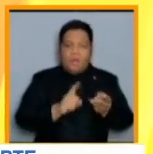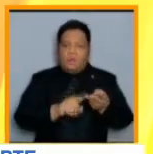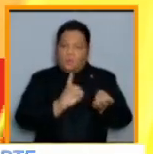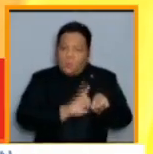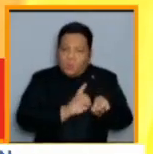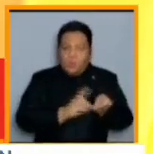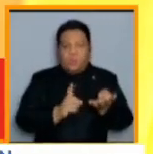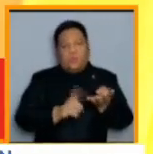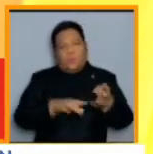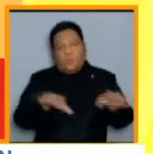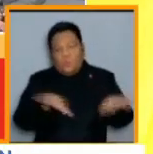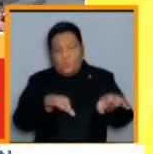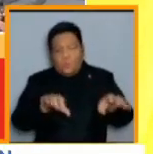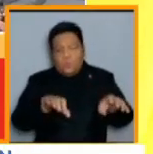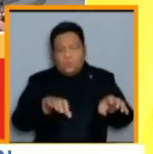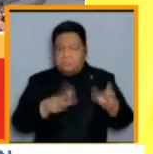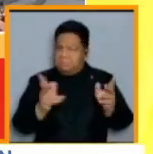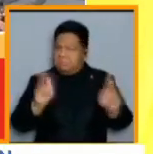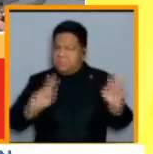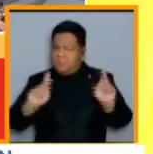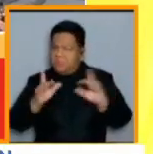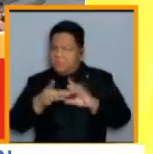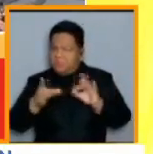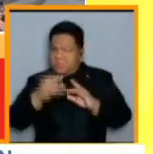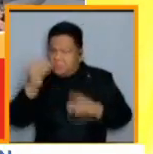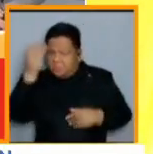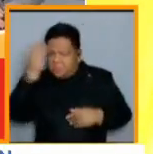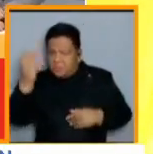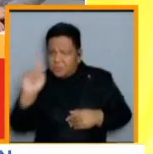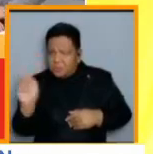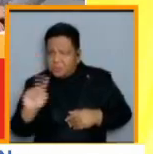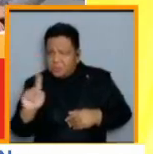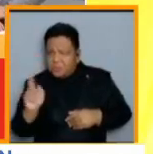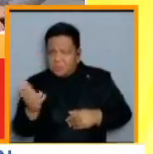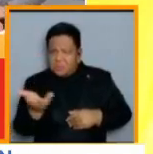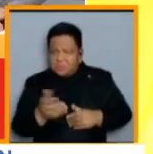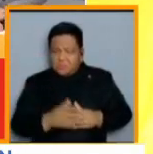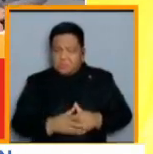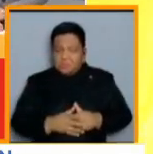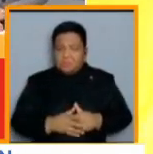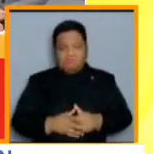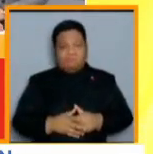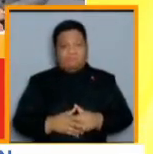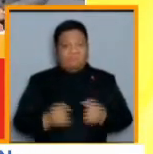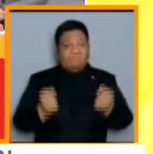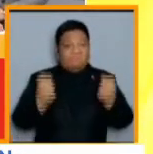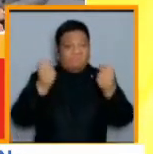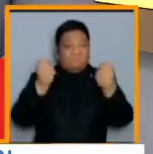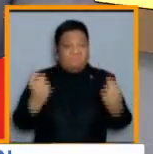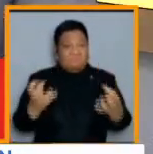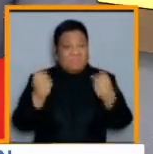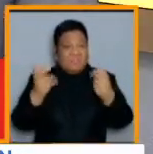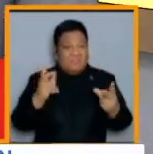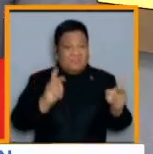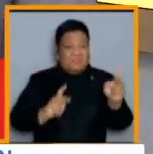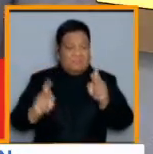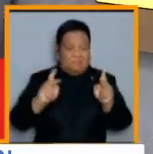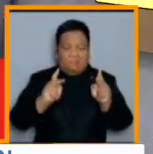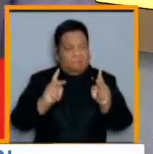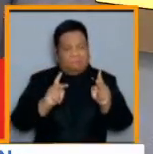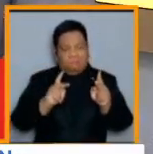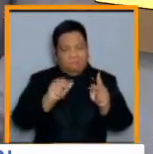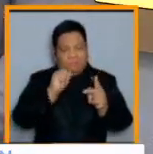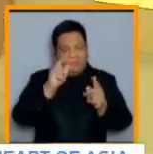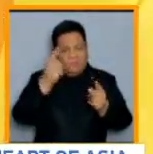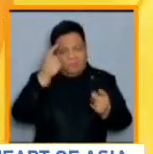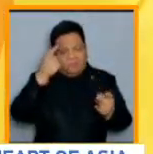paghigpit na yan? Nako, Igan, Connie, marami-rami yung hindi sang-ayon dyan sa panukalang yan. Ang sabi ni na Jen Rose at